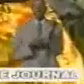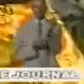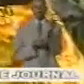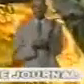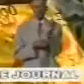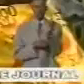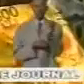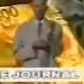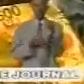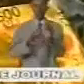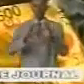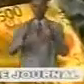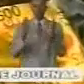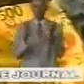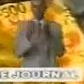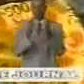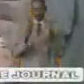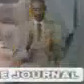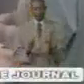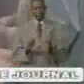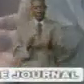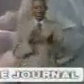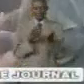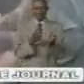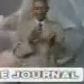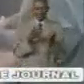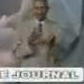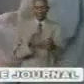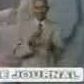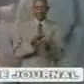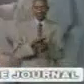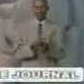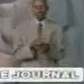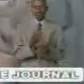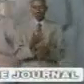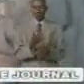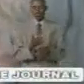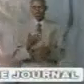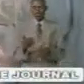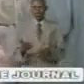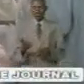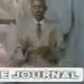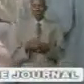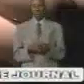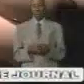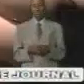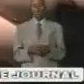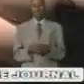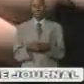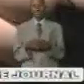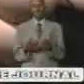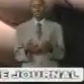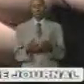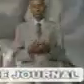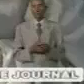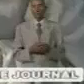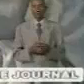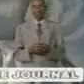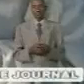L'enquête menée en 2002 a prouvé que 30% de maladies qui causent la